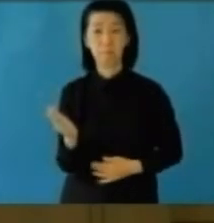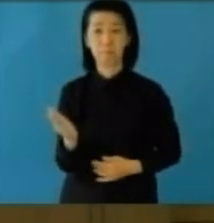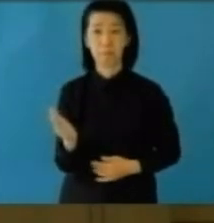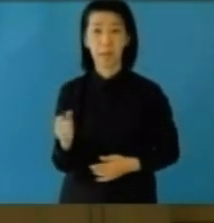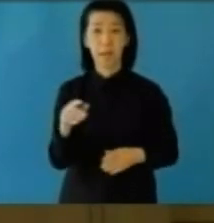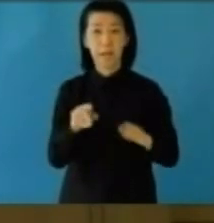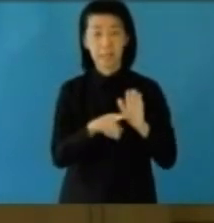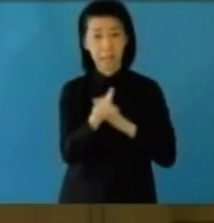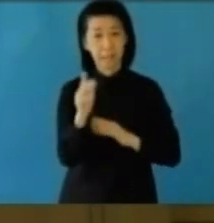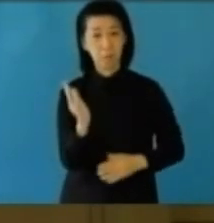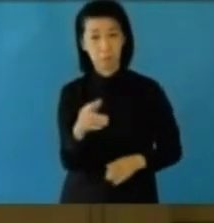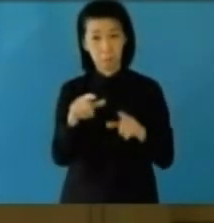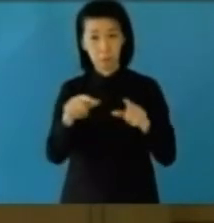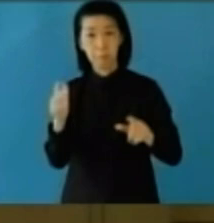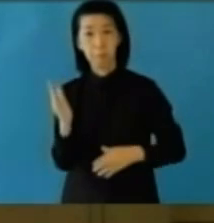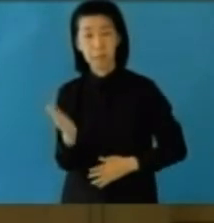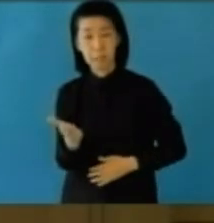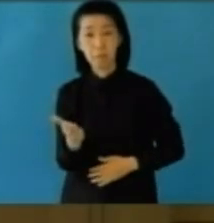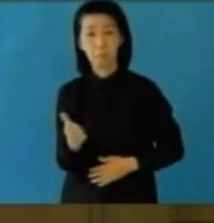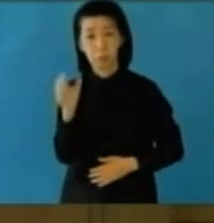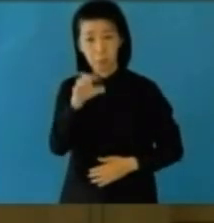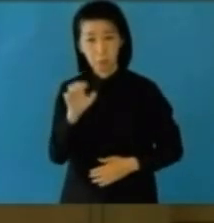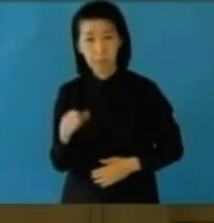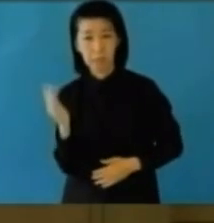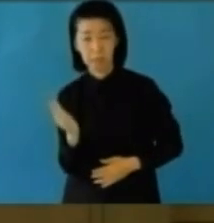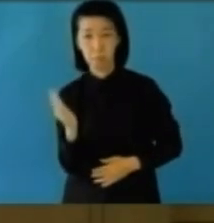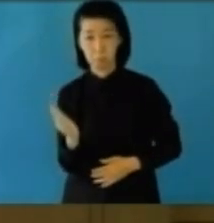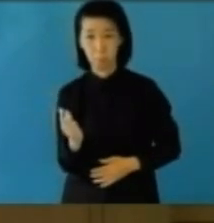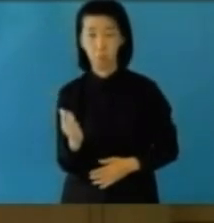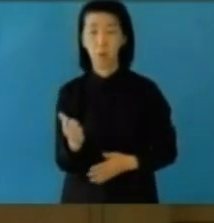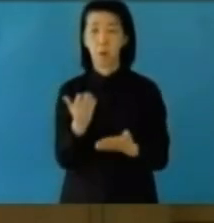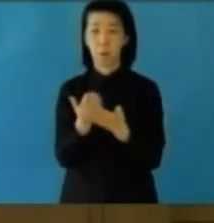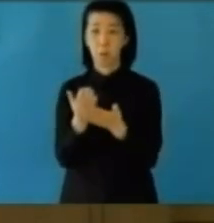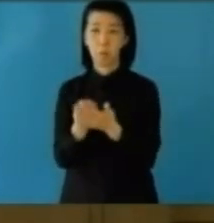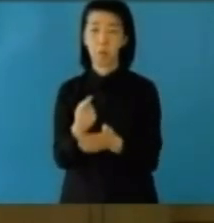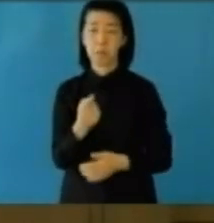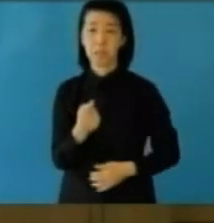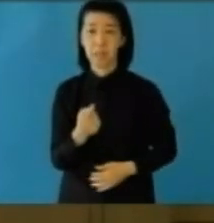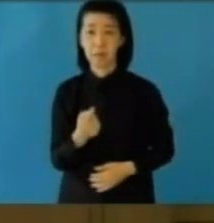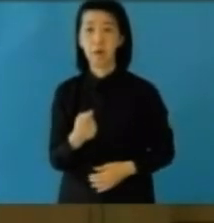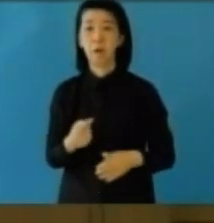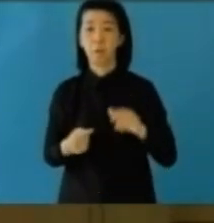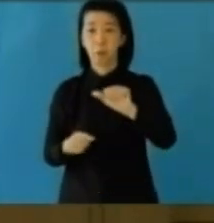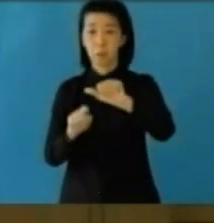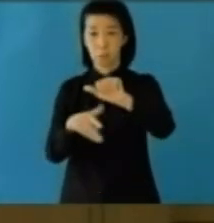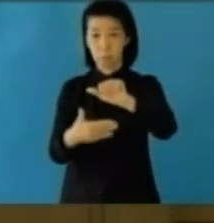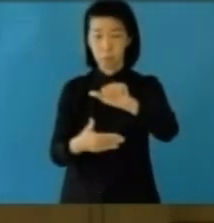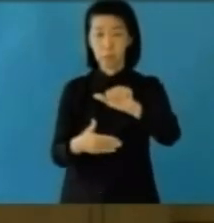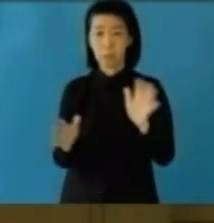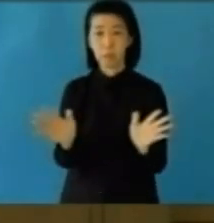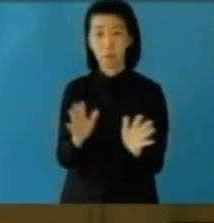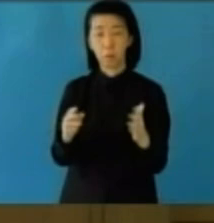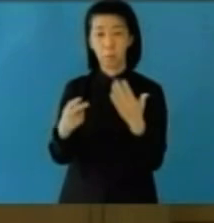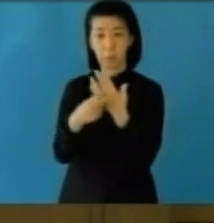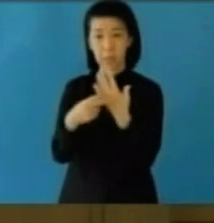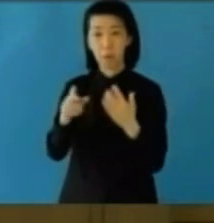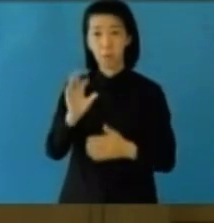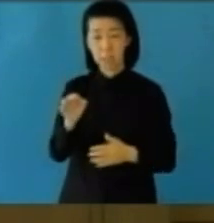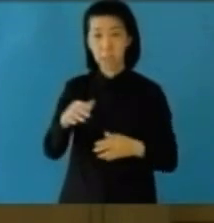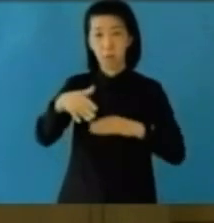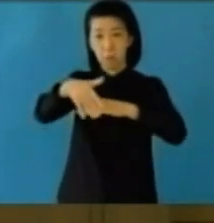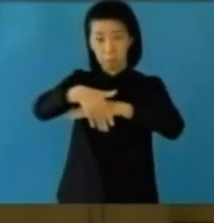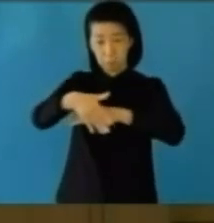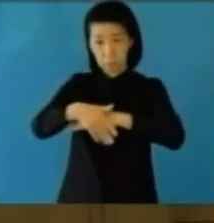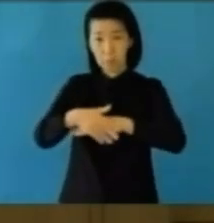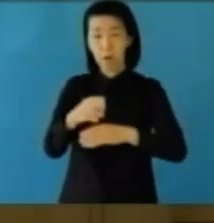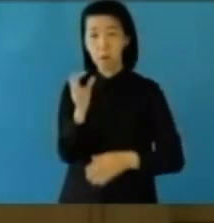代表質問で質疑が交わされているので、まあ、要望に変えます。去る5月の19日に子ども医療費の窓口負担ゼロの実行委員会